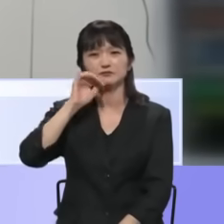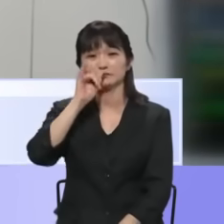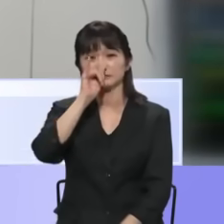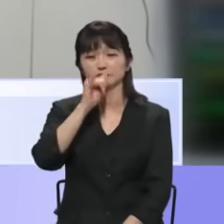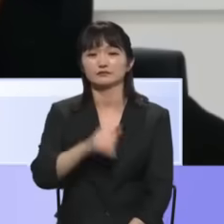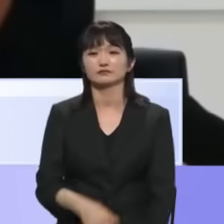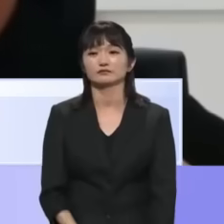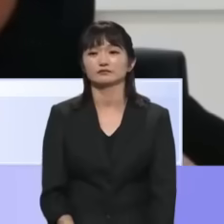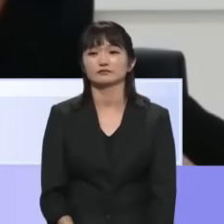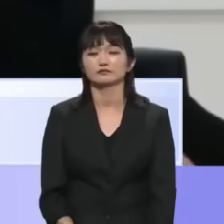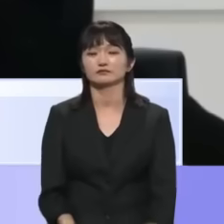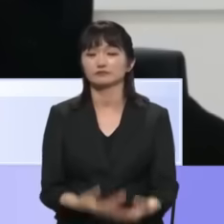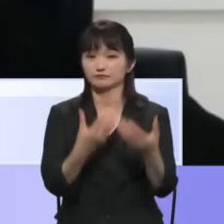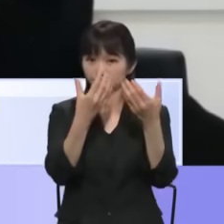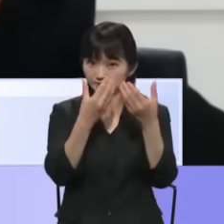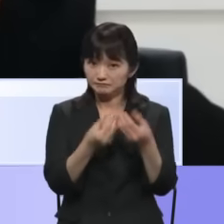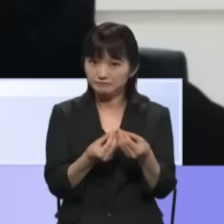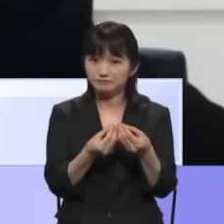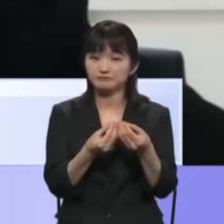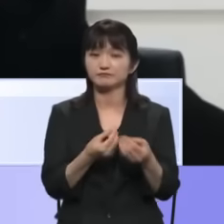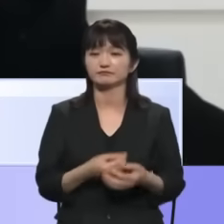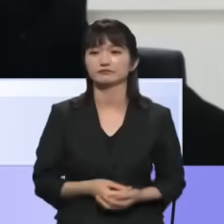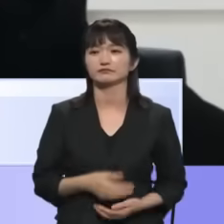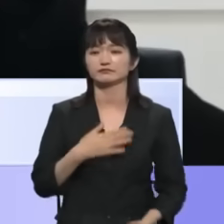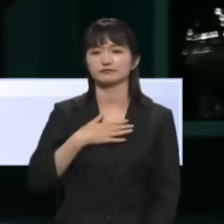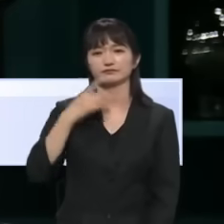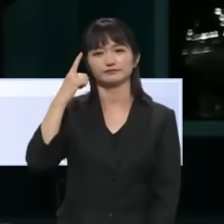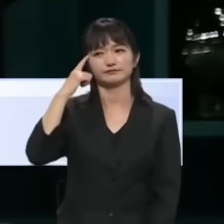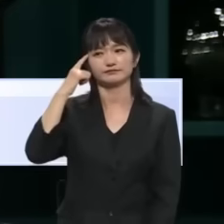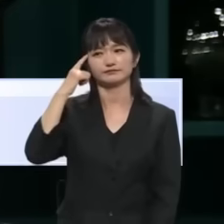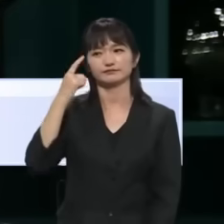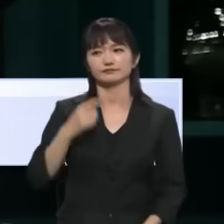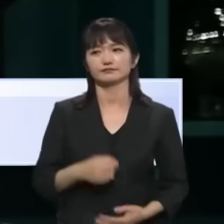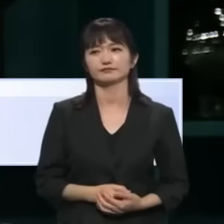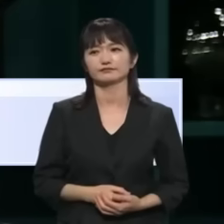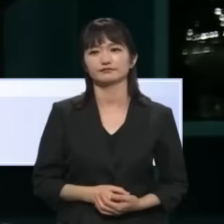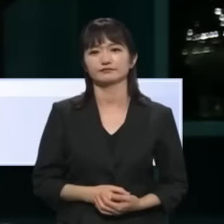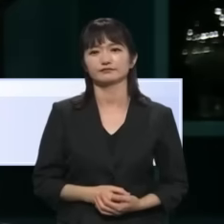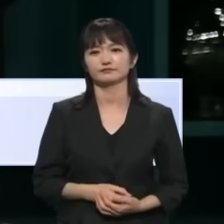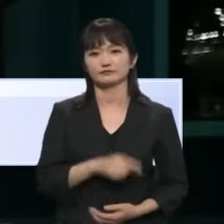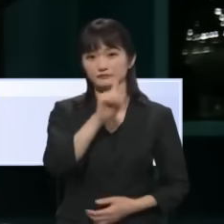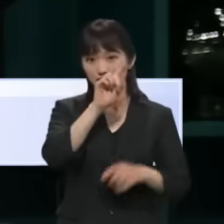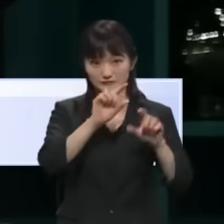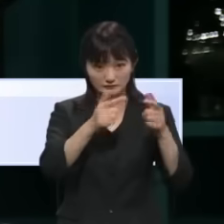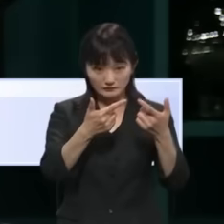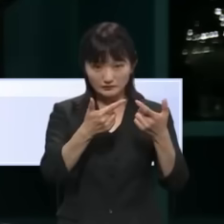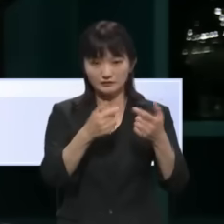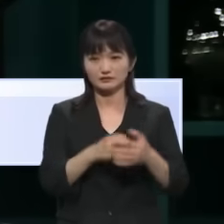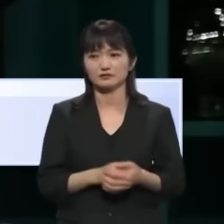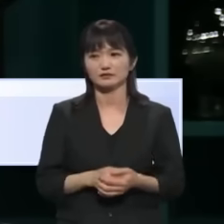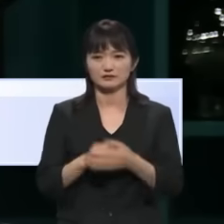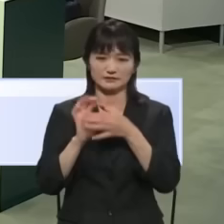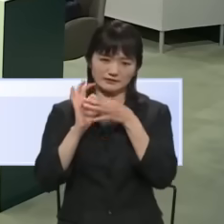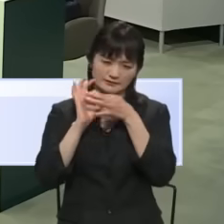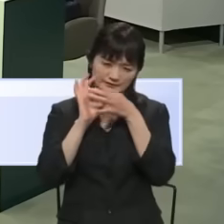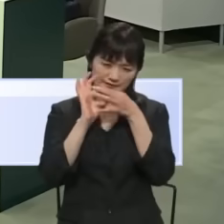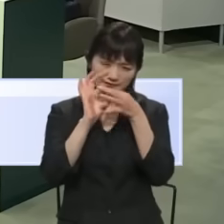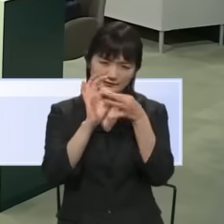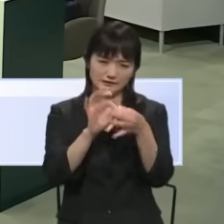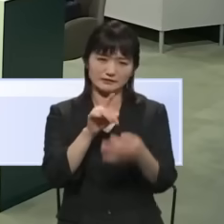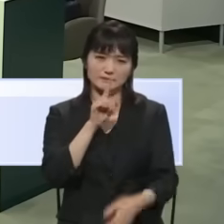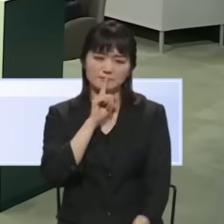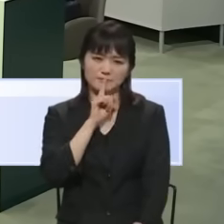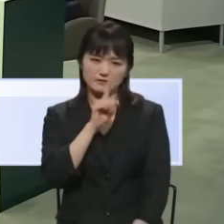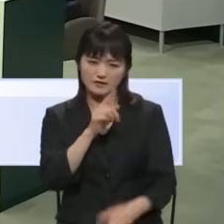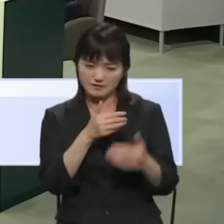이런 것 좀 있어요 그러니까 예를 들어서 뭐 제가 생각할 때는 뭐 한 번이 아니라 일회성이 아니라 지속적으로 어떤